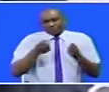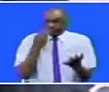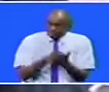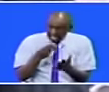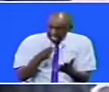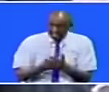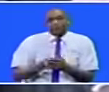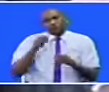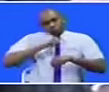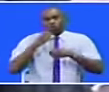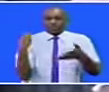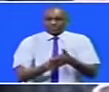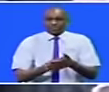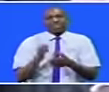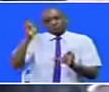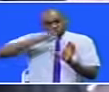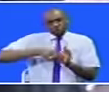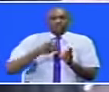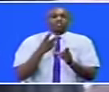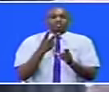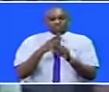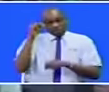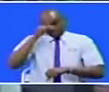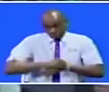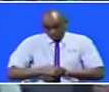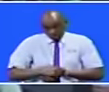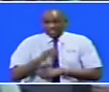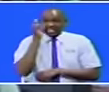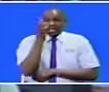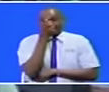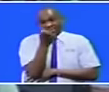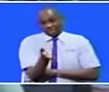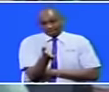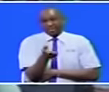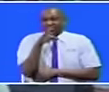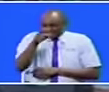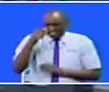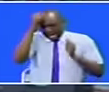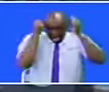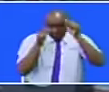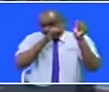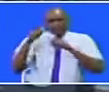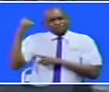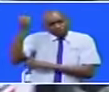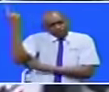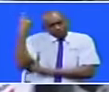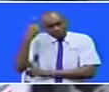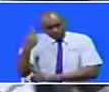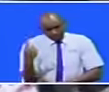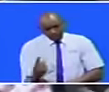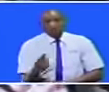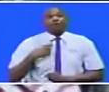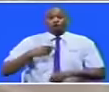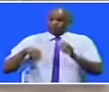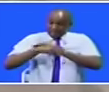za karo ili ajiunge na shule ya upili ya Nyeri. Marubani hao wastaafu walifika kwa ndege na kumchukua kijana huyo kutoka shule